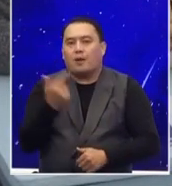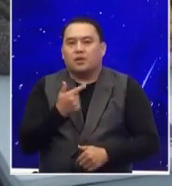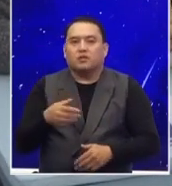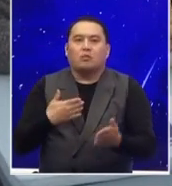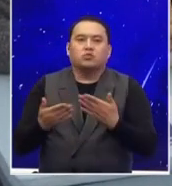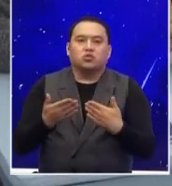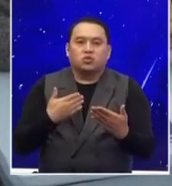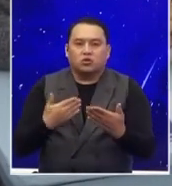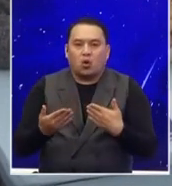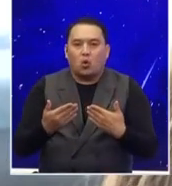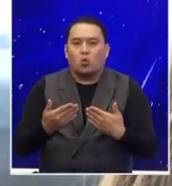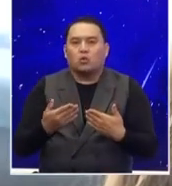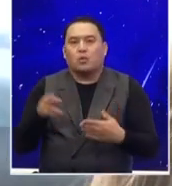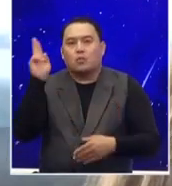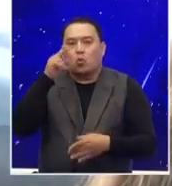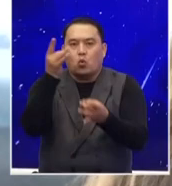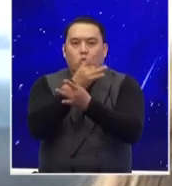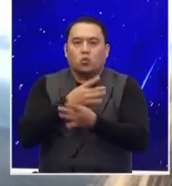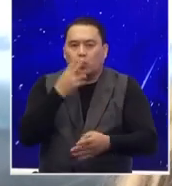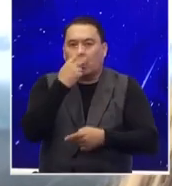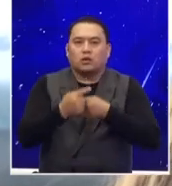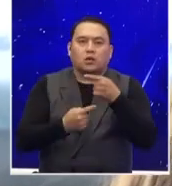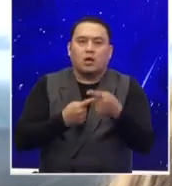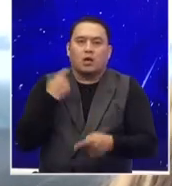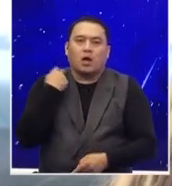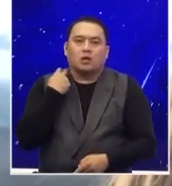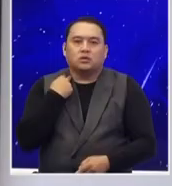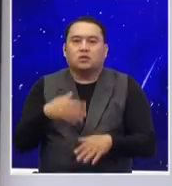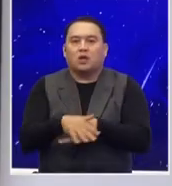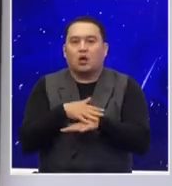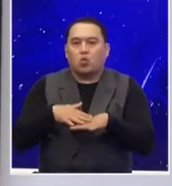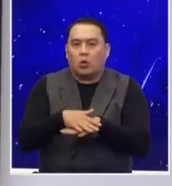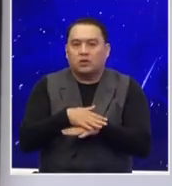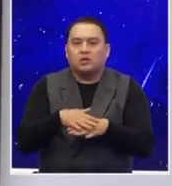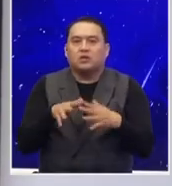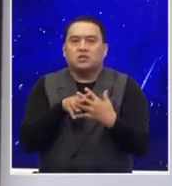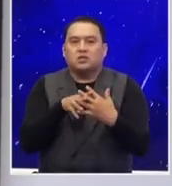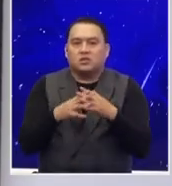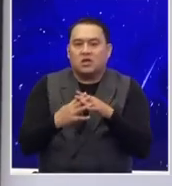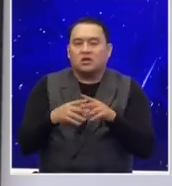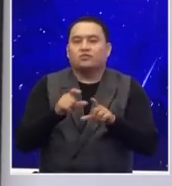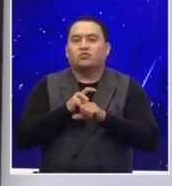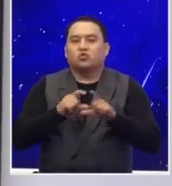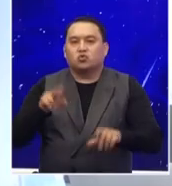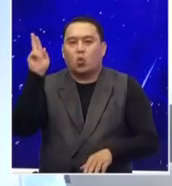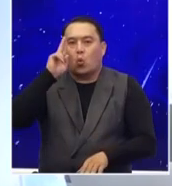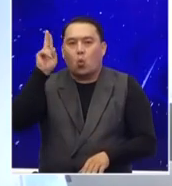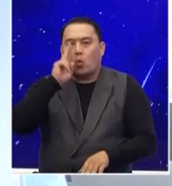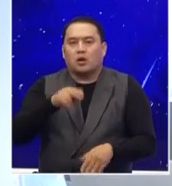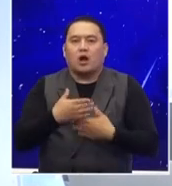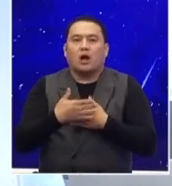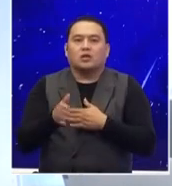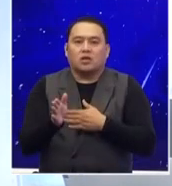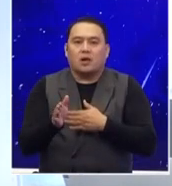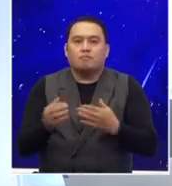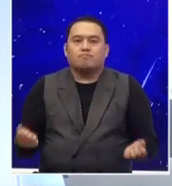при общении, а также изучение культурных традиций англоязычного народа. Сельская школа имени Сакена Сейфуллина распахнула